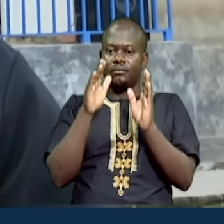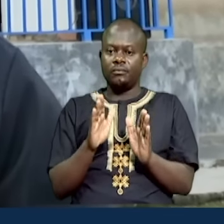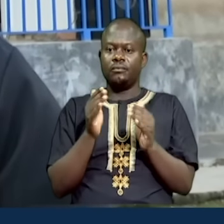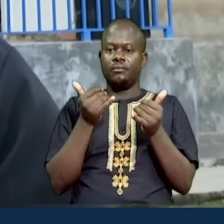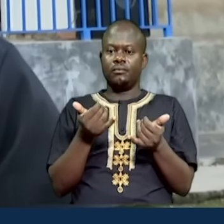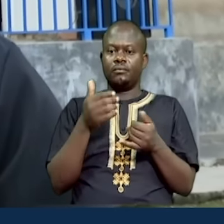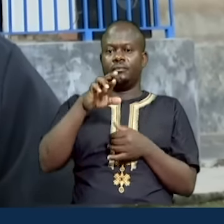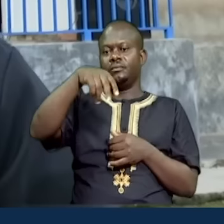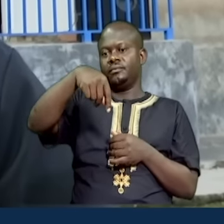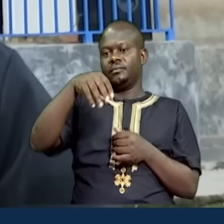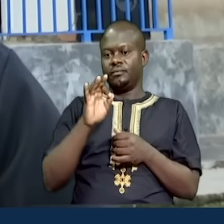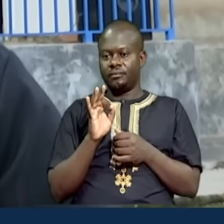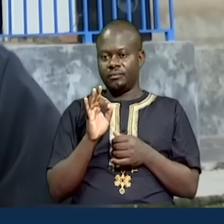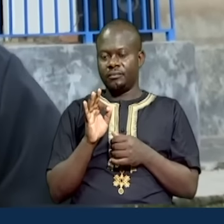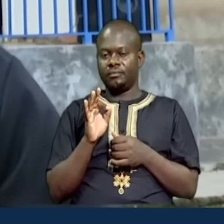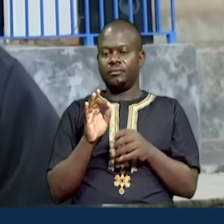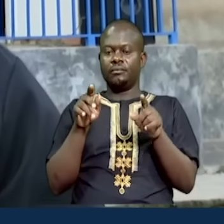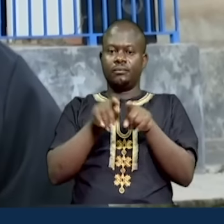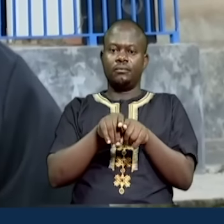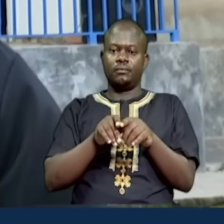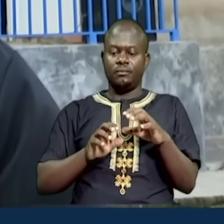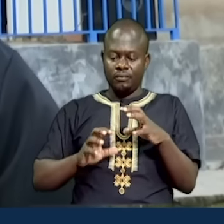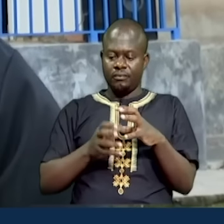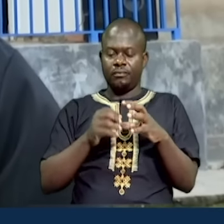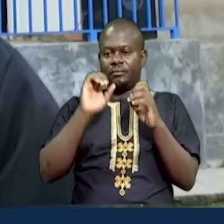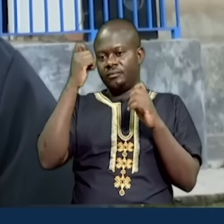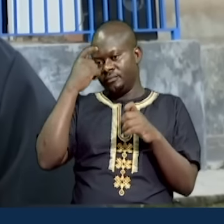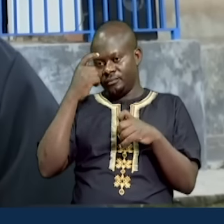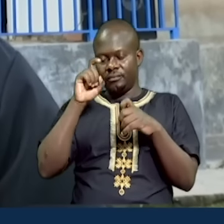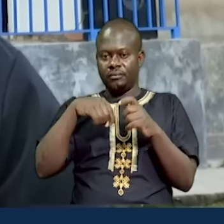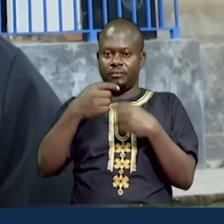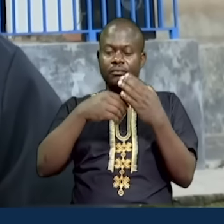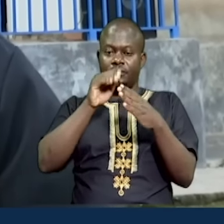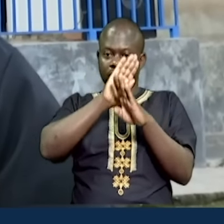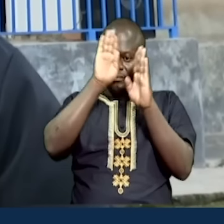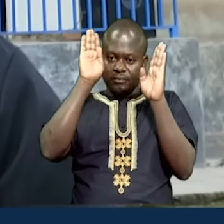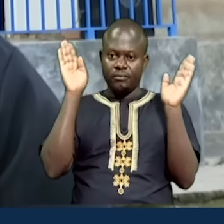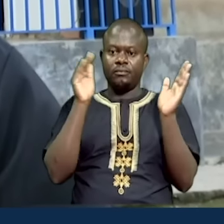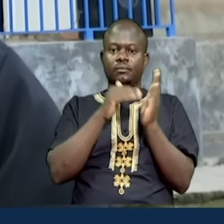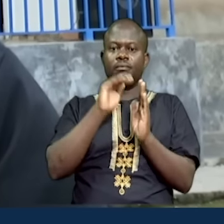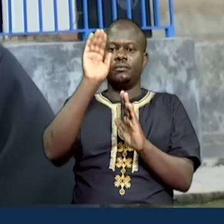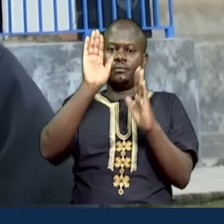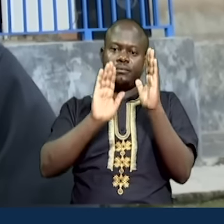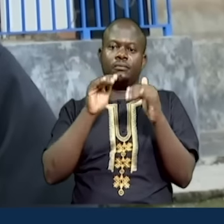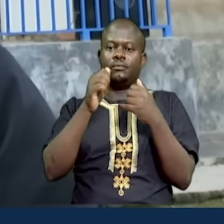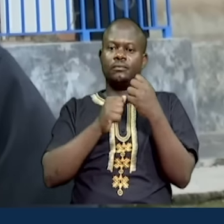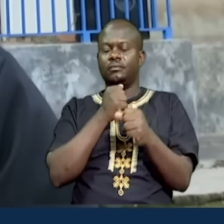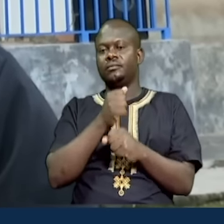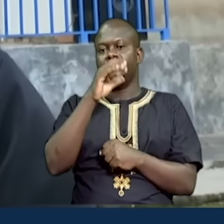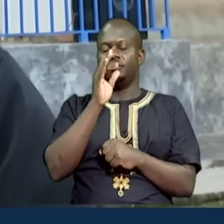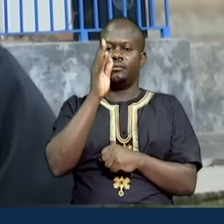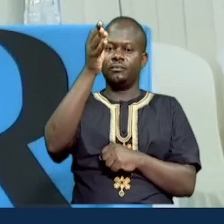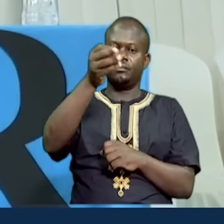ba PF nka moteri ya guverinoma nabo bakomeza kubisobanukirwa bakanabigiramo uruhare muri iyi myaka 5 tugiye kujyamo